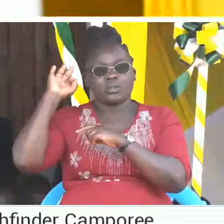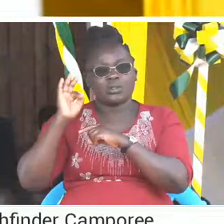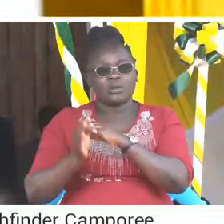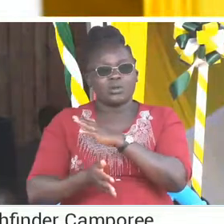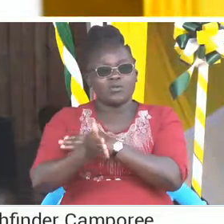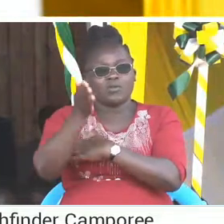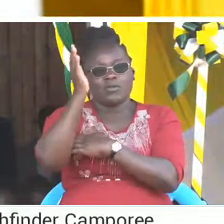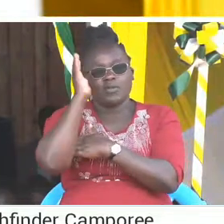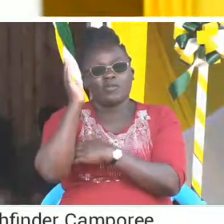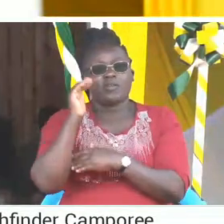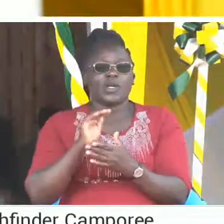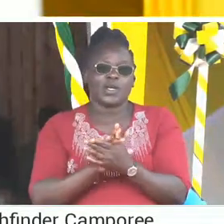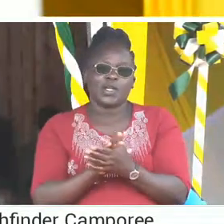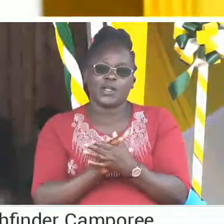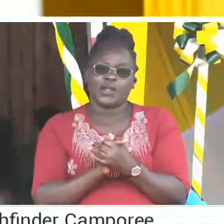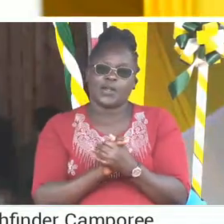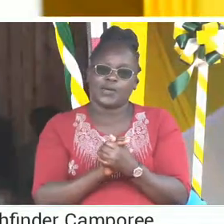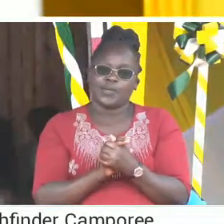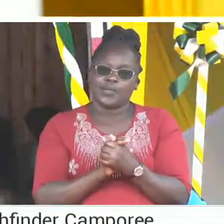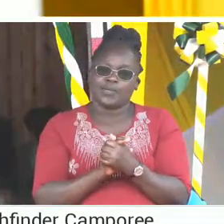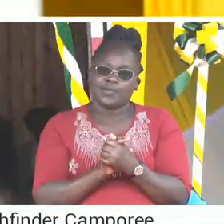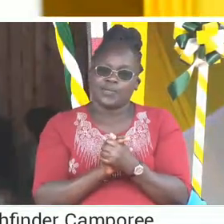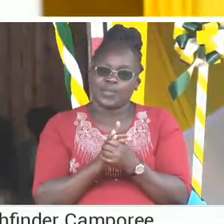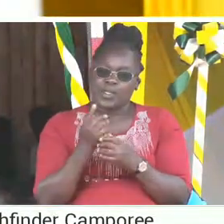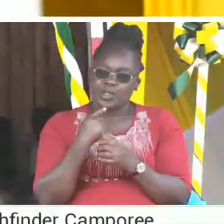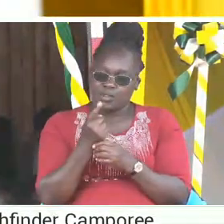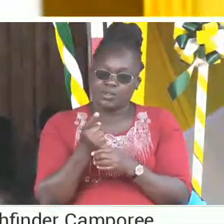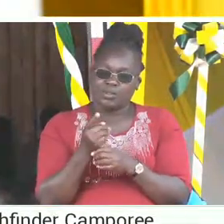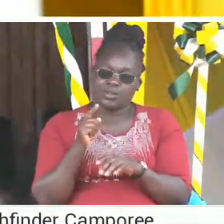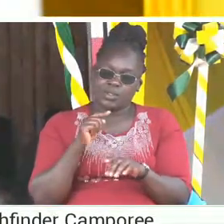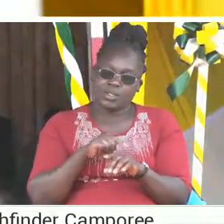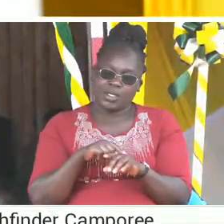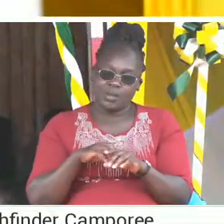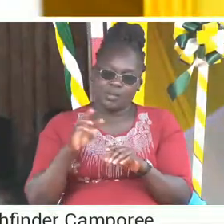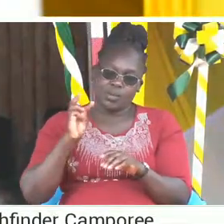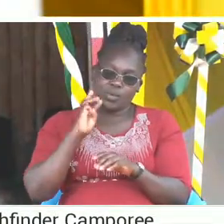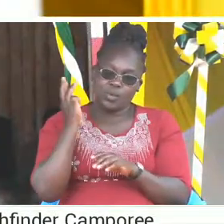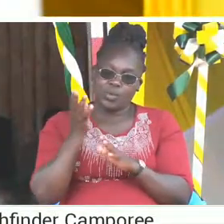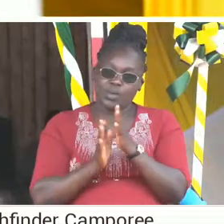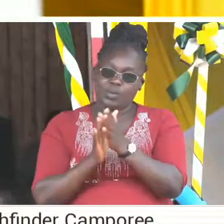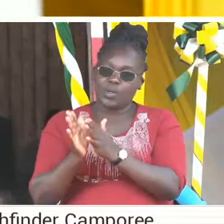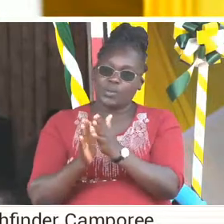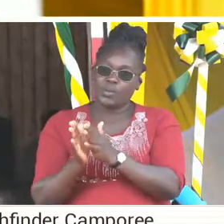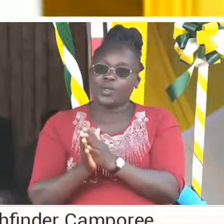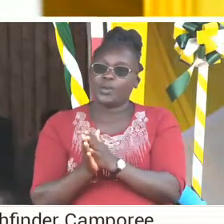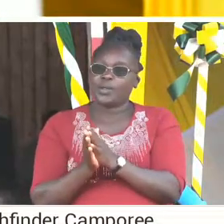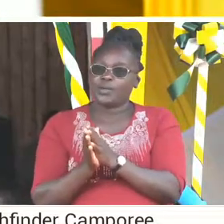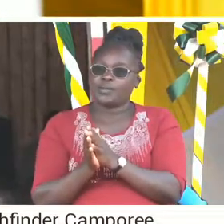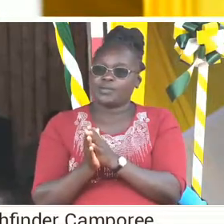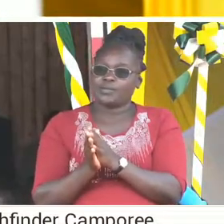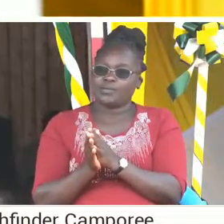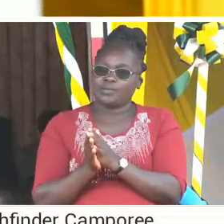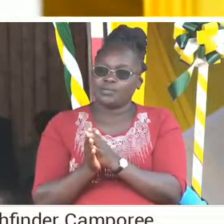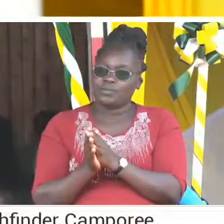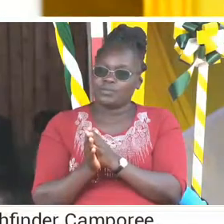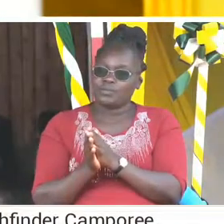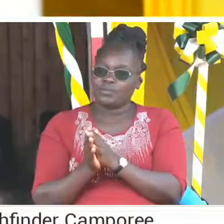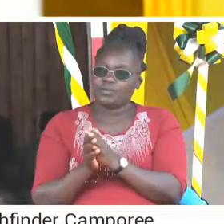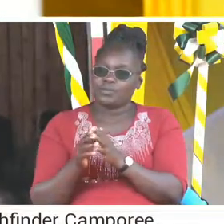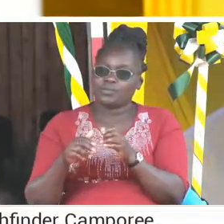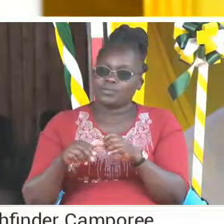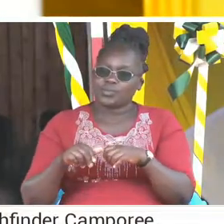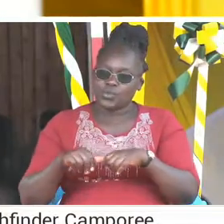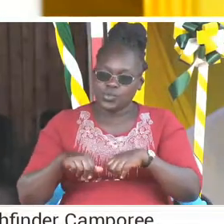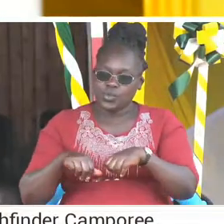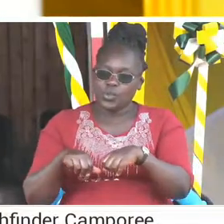tunapoendelea kutengeneza na kuunda jeshi la mbinguni, tuendelee tukijua kwamba the Lord is counting on